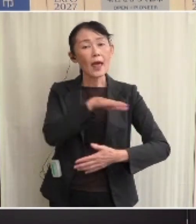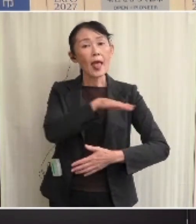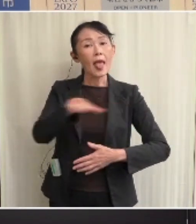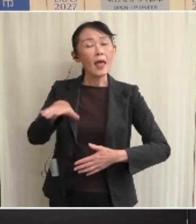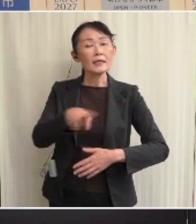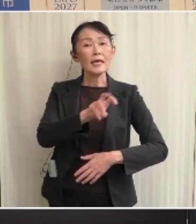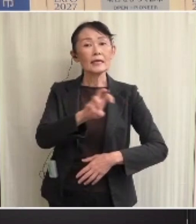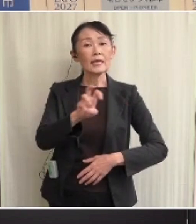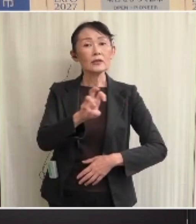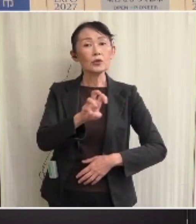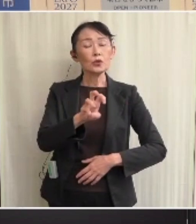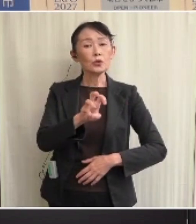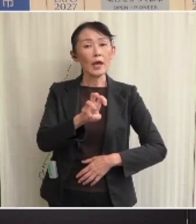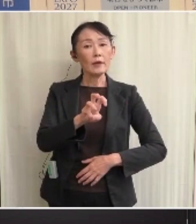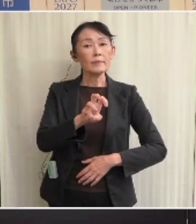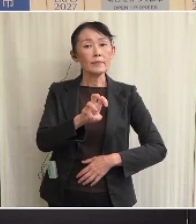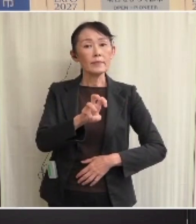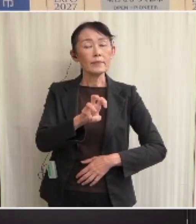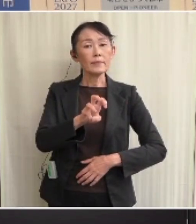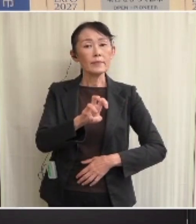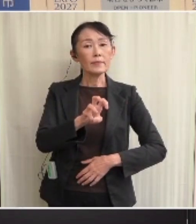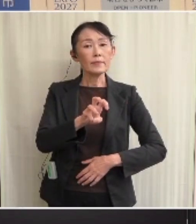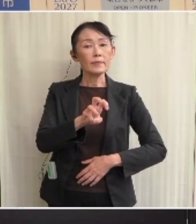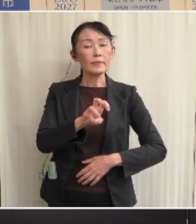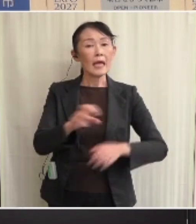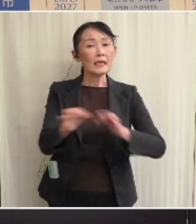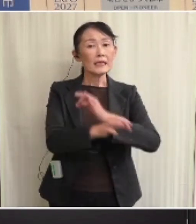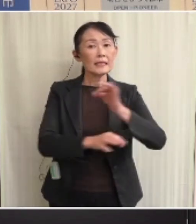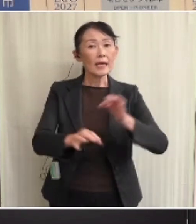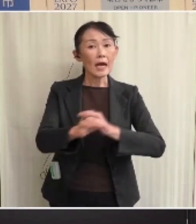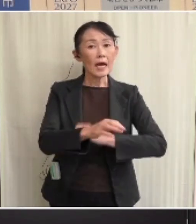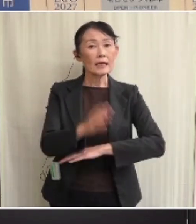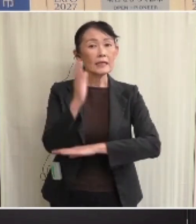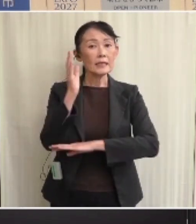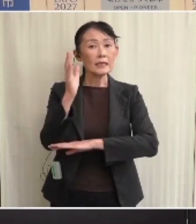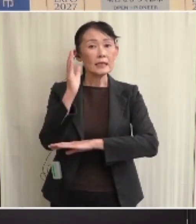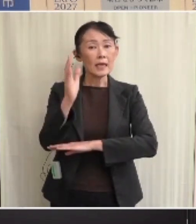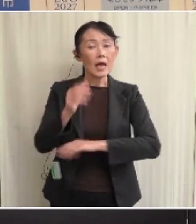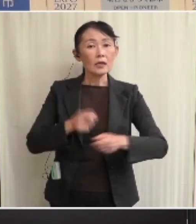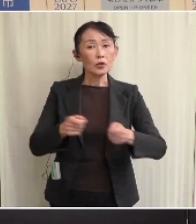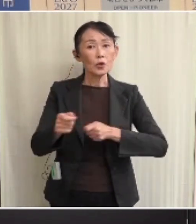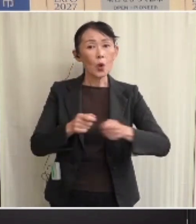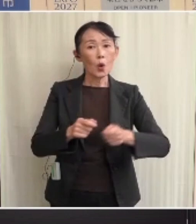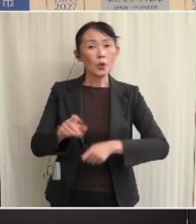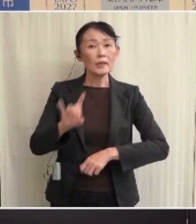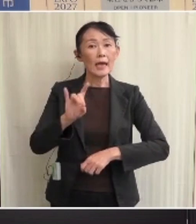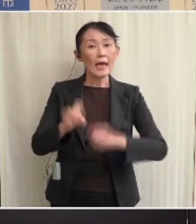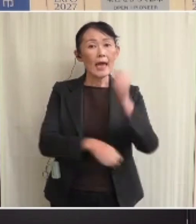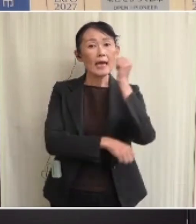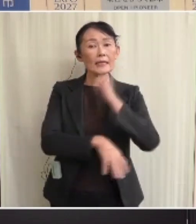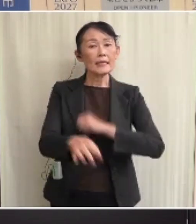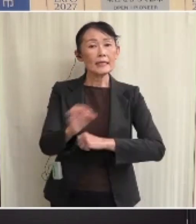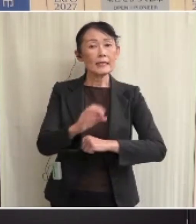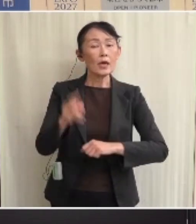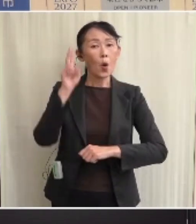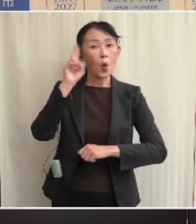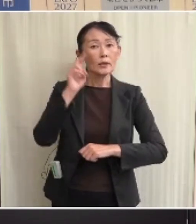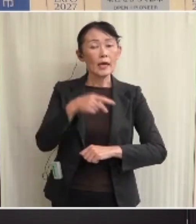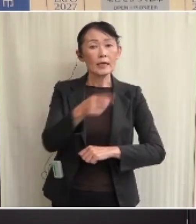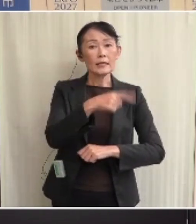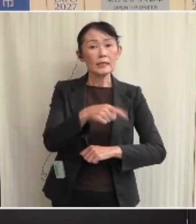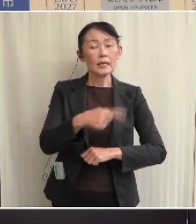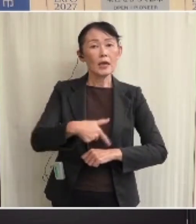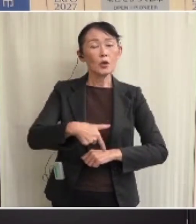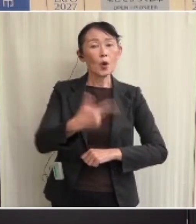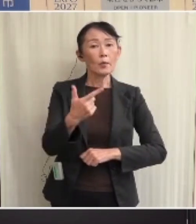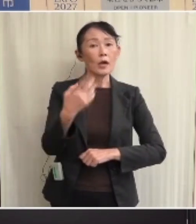成30年、財政調整基金は大阪市が1604億